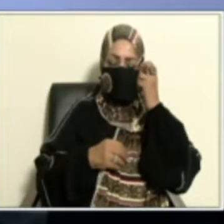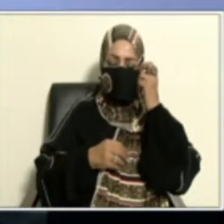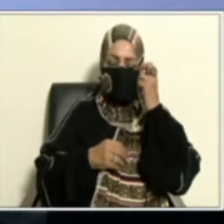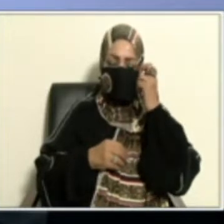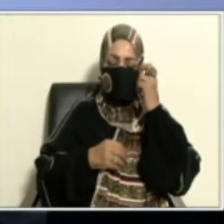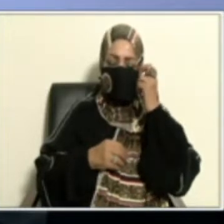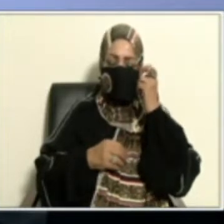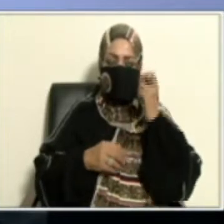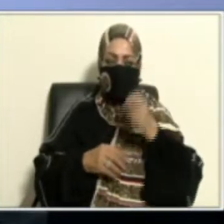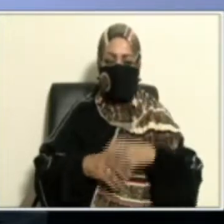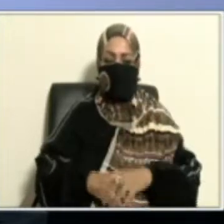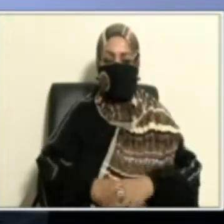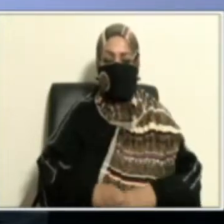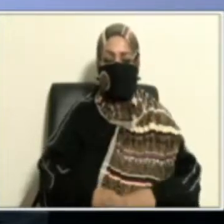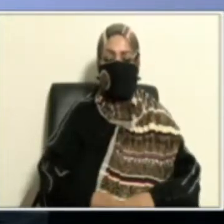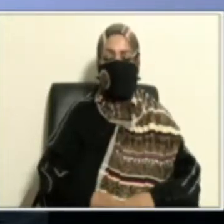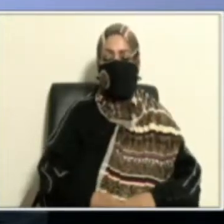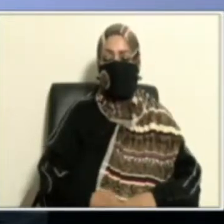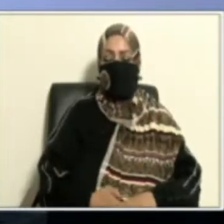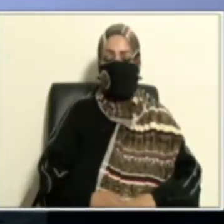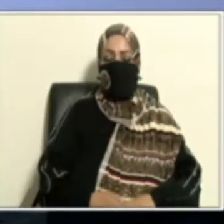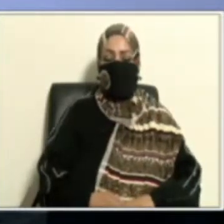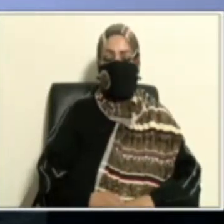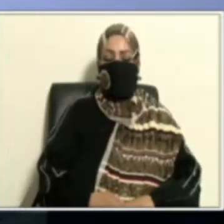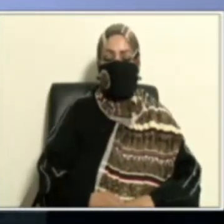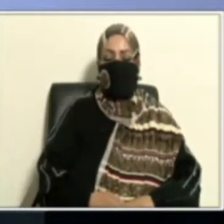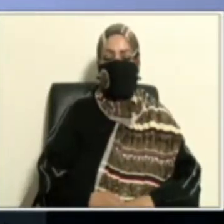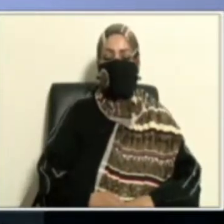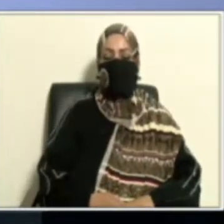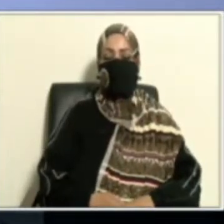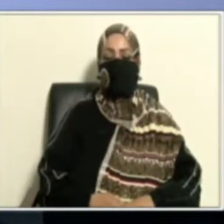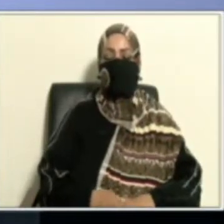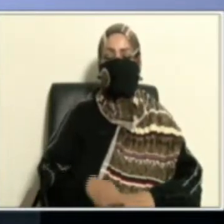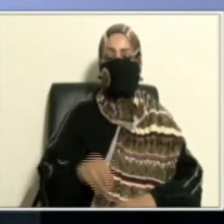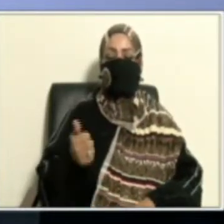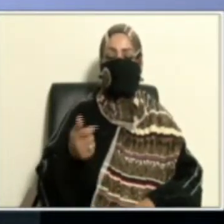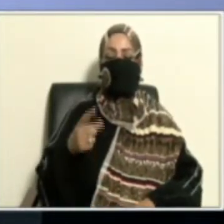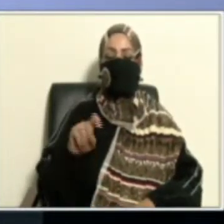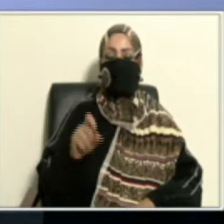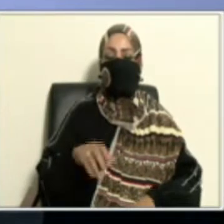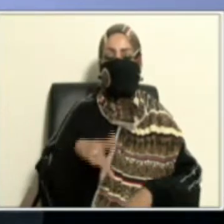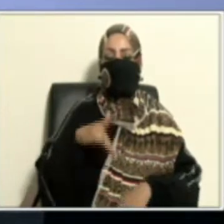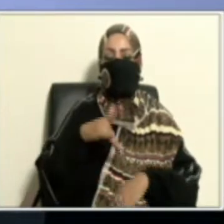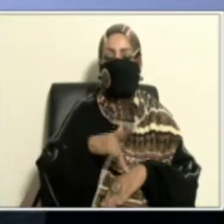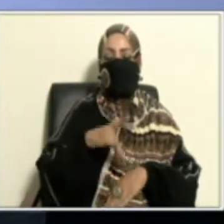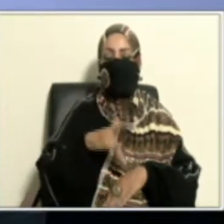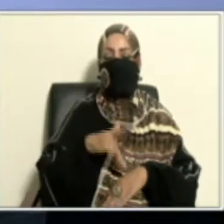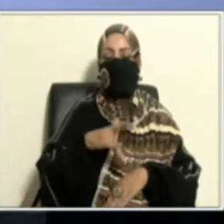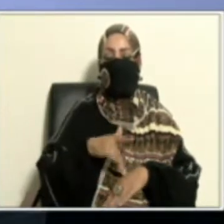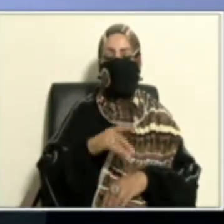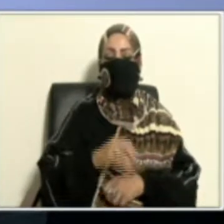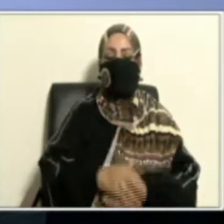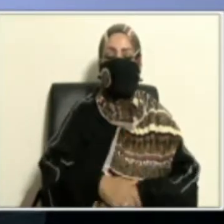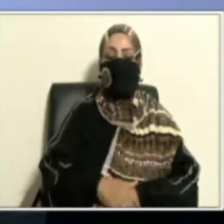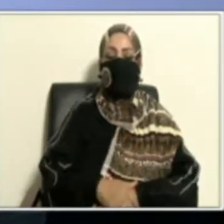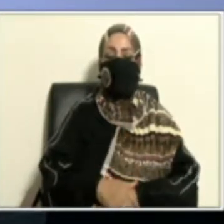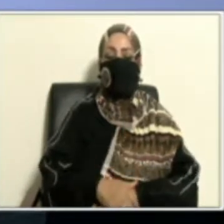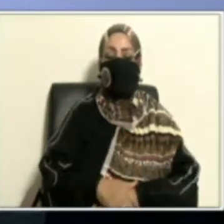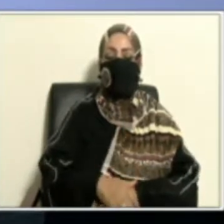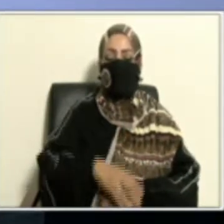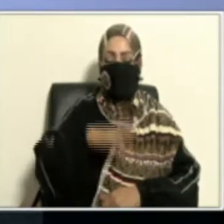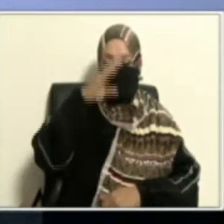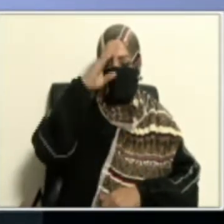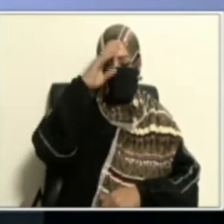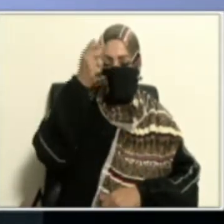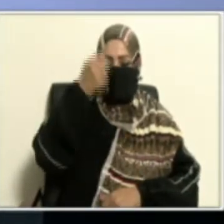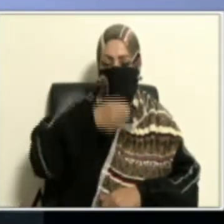شيخ عبد الناصر السلام عليكم. وعليكم السلام ورحمة الله وبركاته. بارك الله فيك على البرنامج الطيب. الله يبارك فيك،